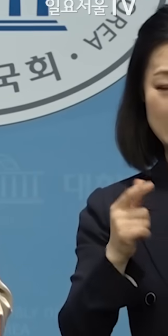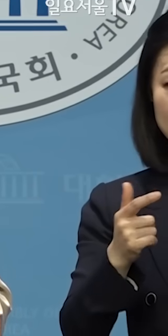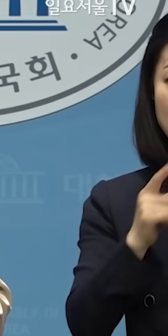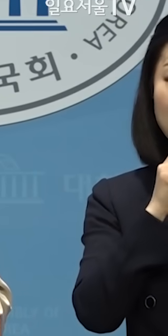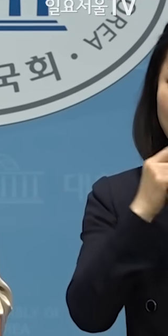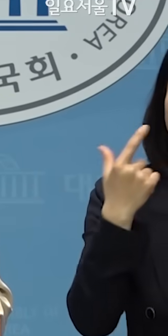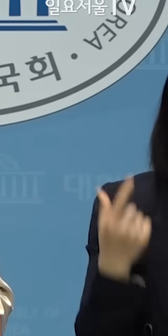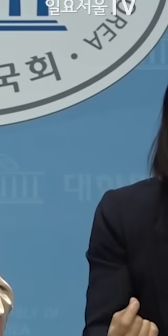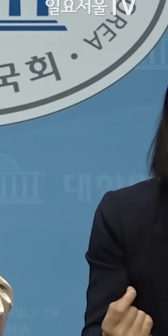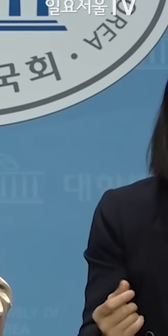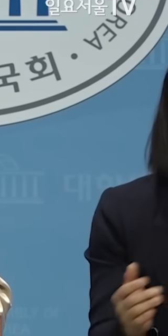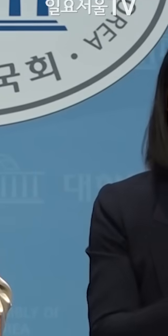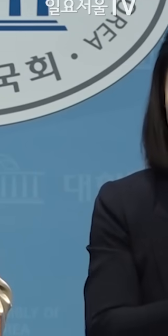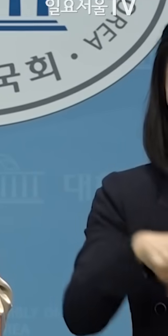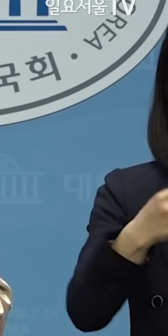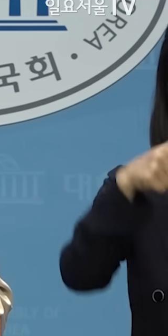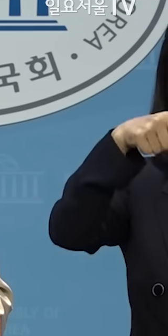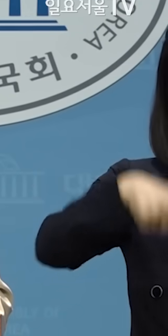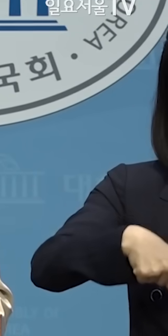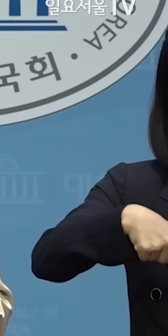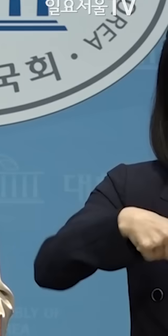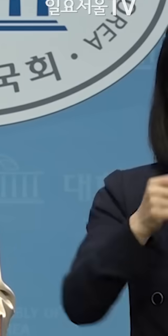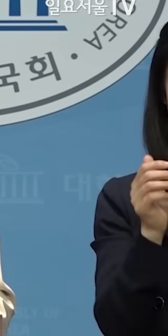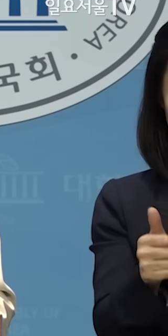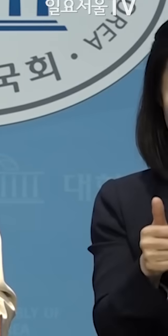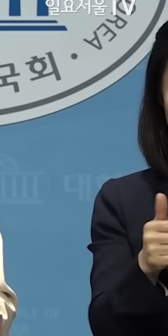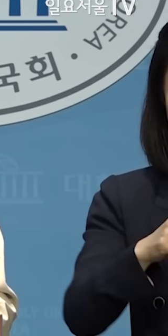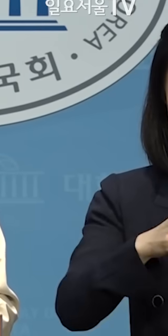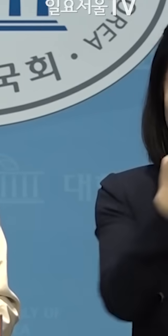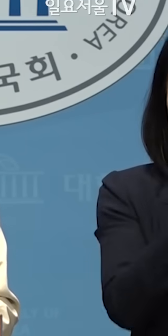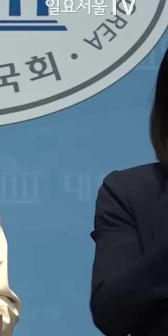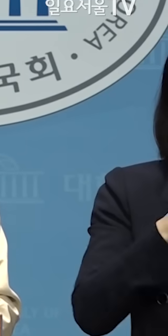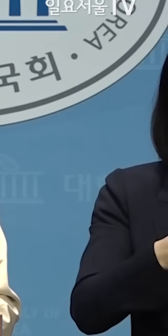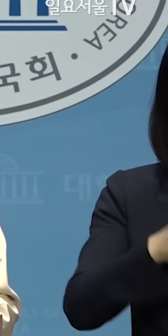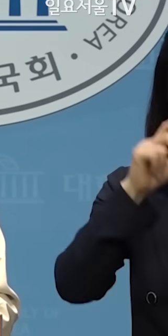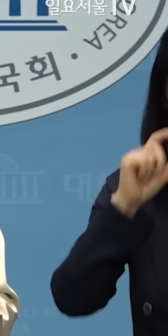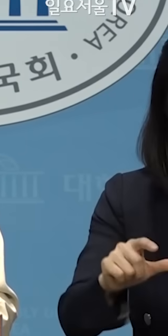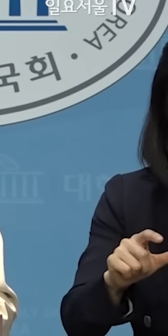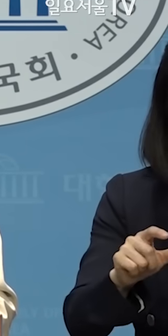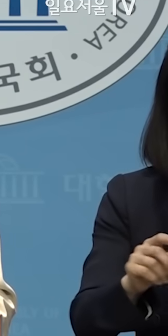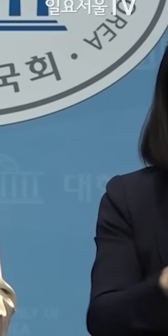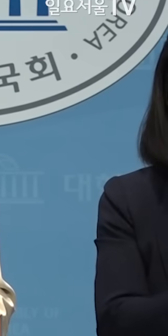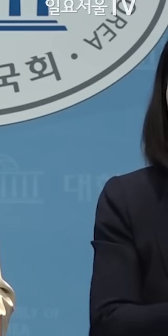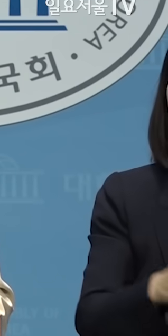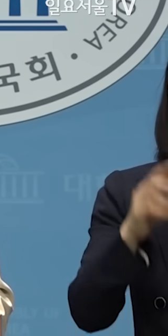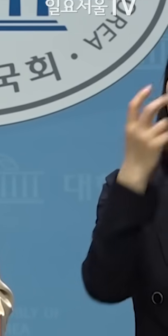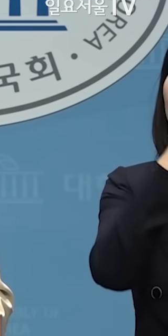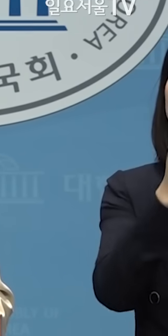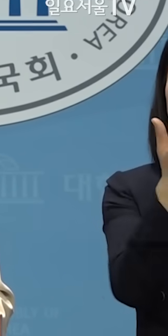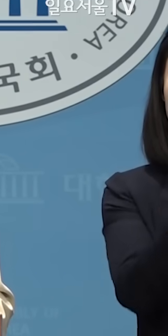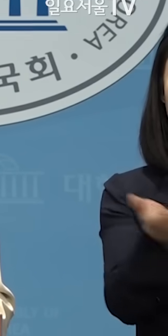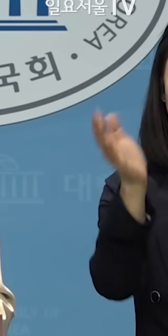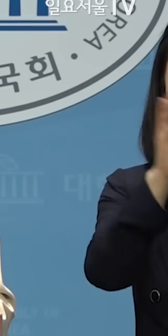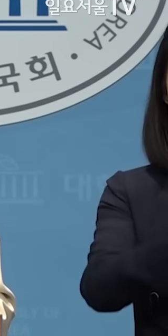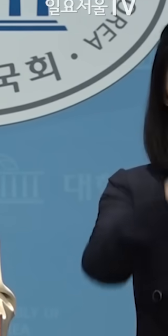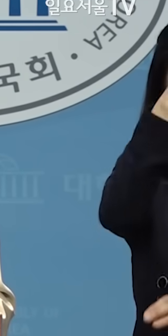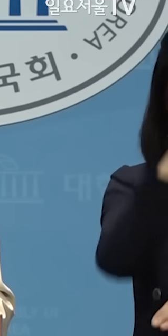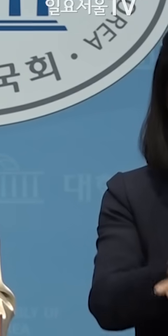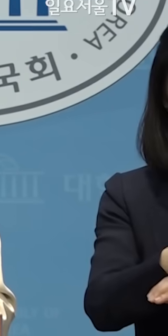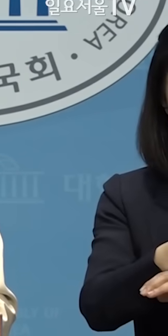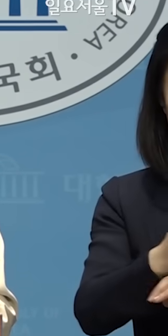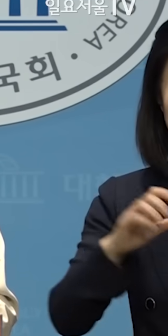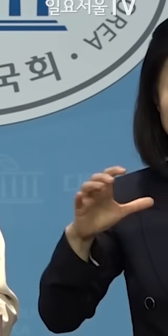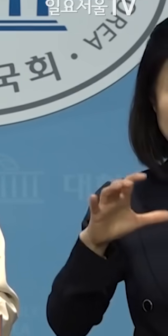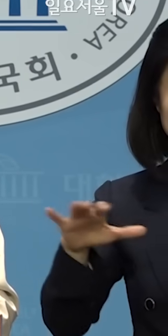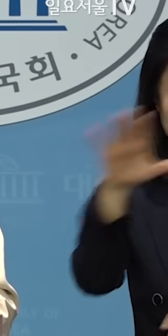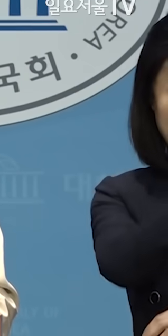없습니다 조국 대표의 유제 판결이 검찰 독재하면 조국 대표가 주장하는 검찰 개혁은 무법천지 세상